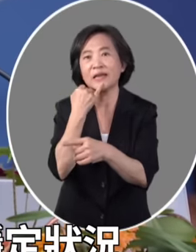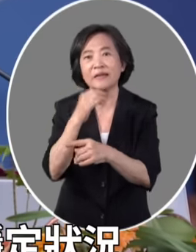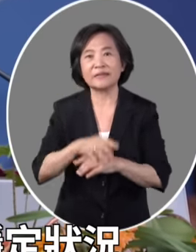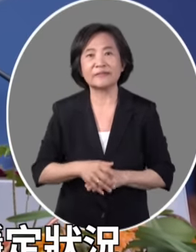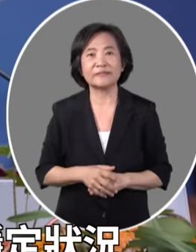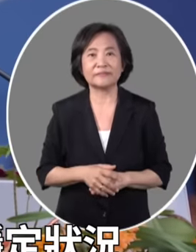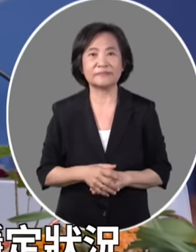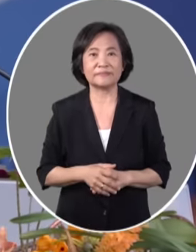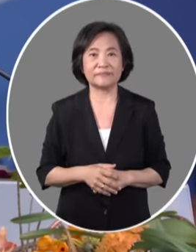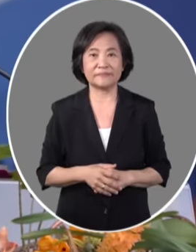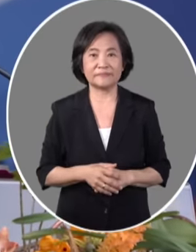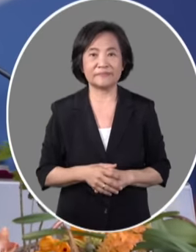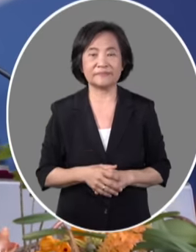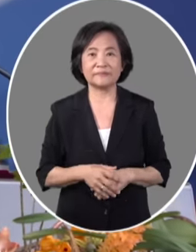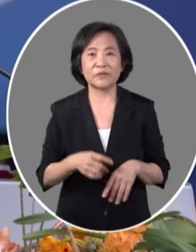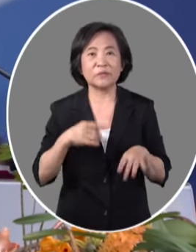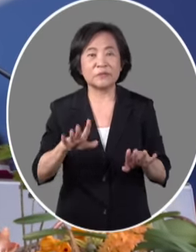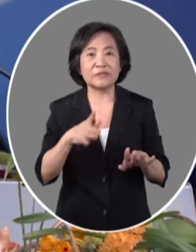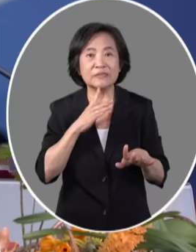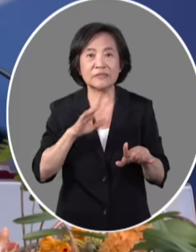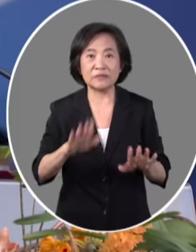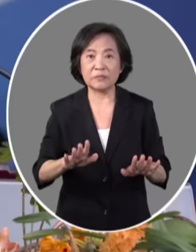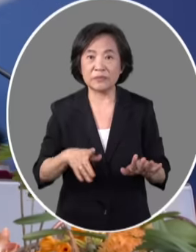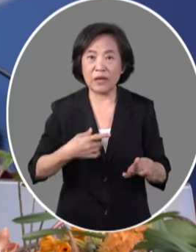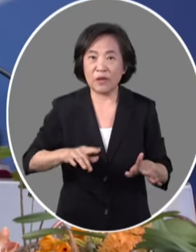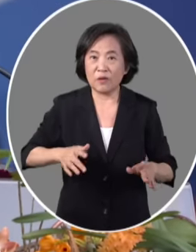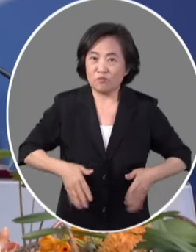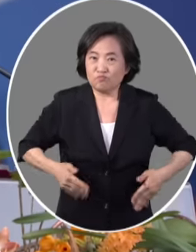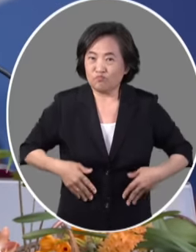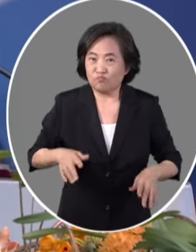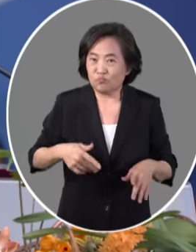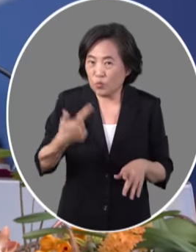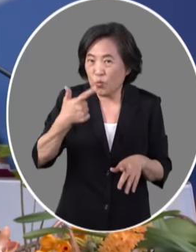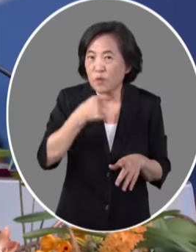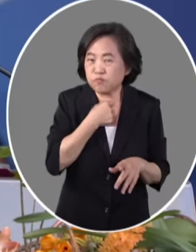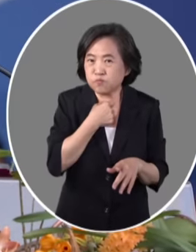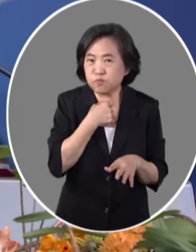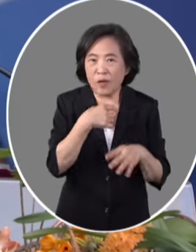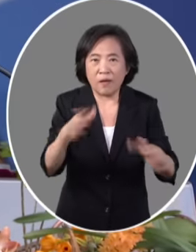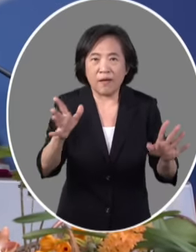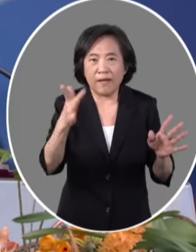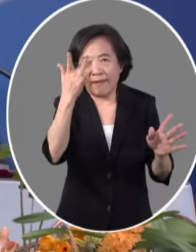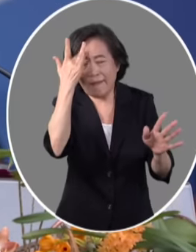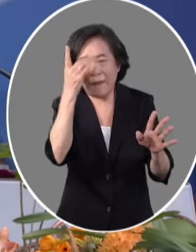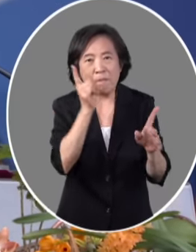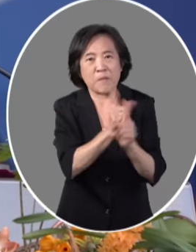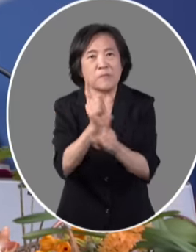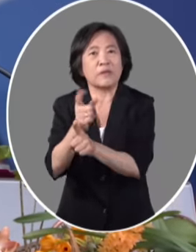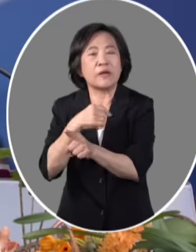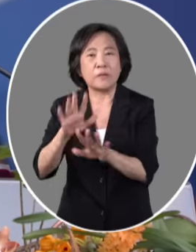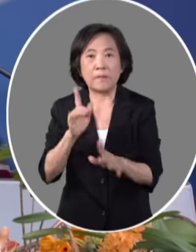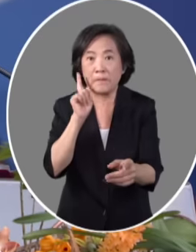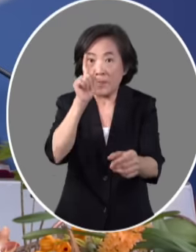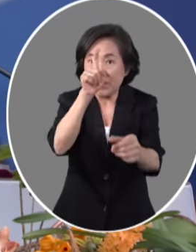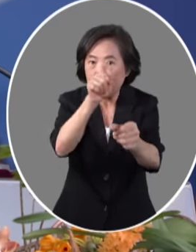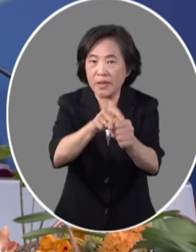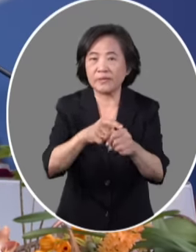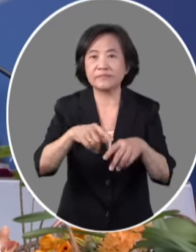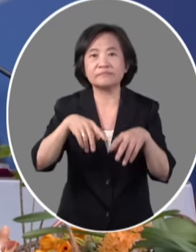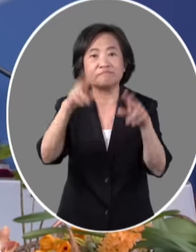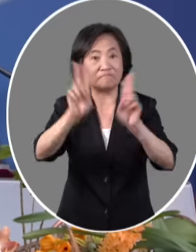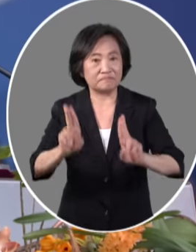况。我们在跟时间赛跑，克服种种的困难，一步步的实现能源转